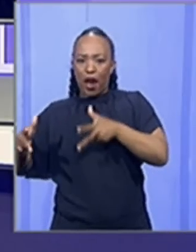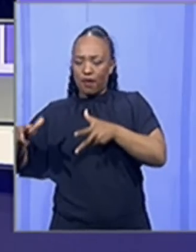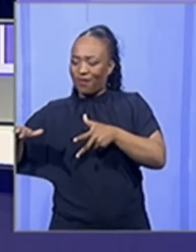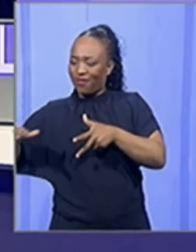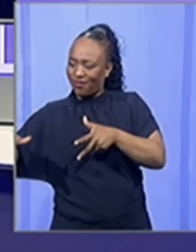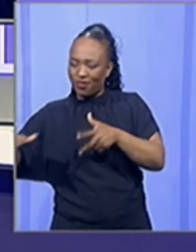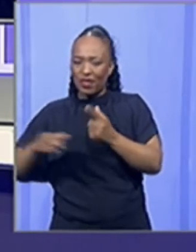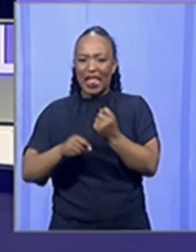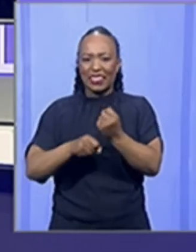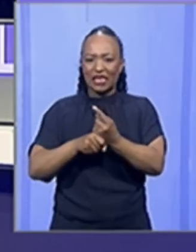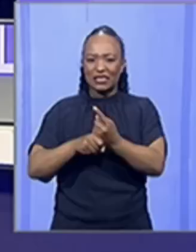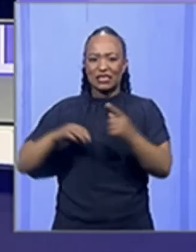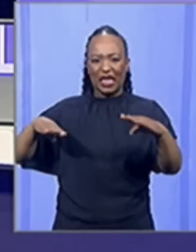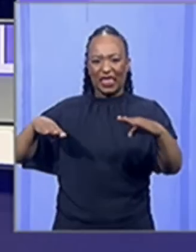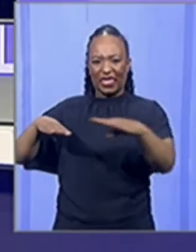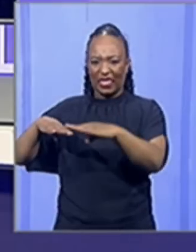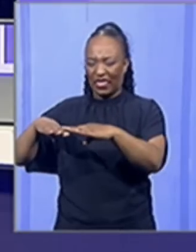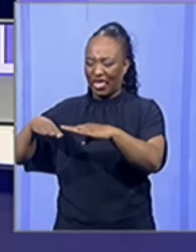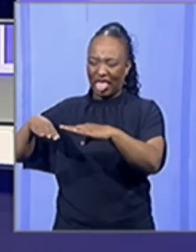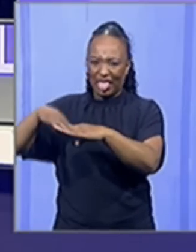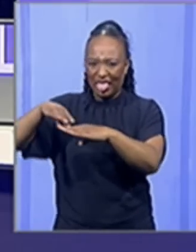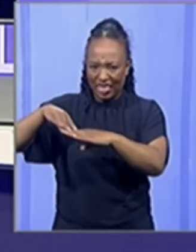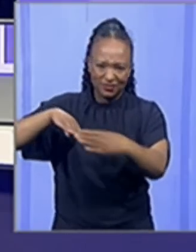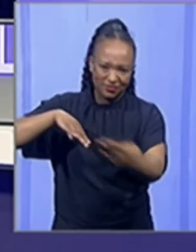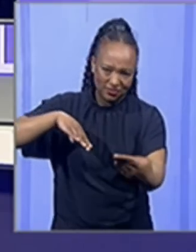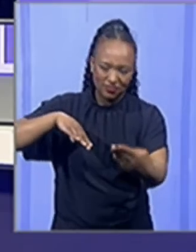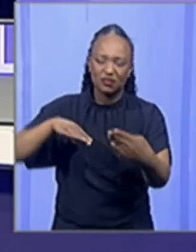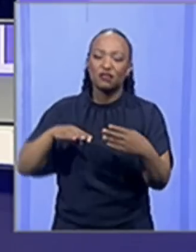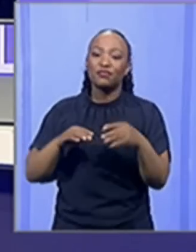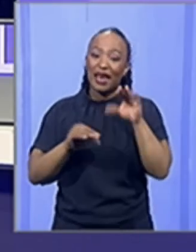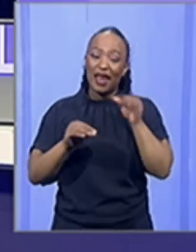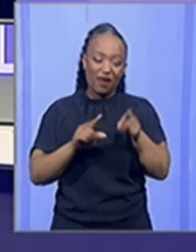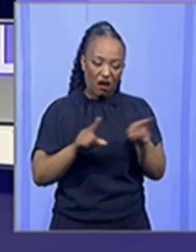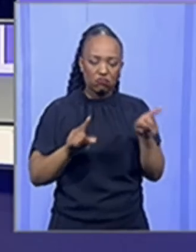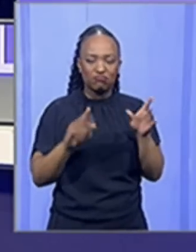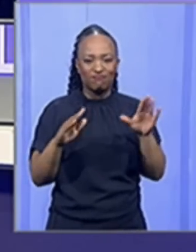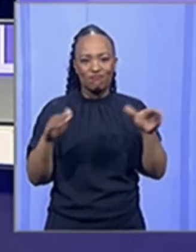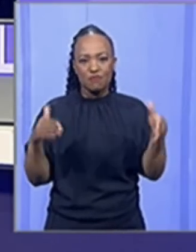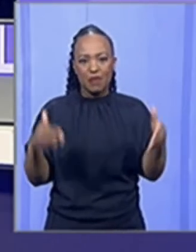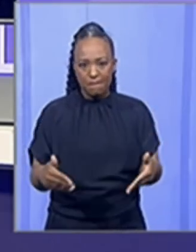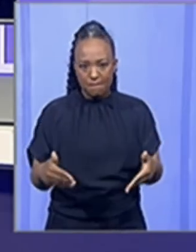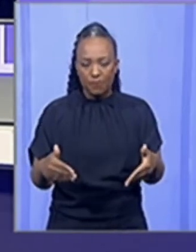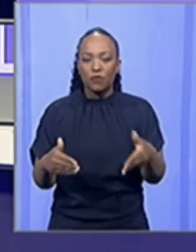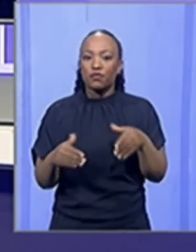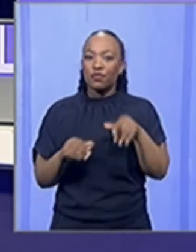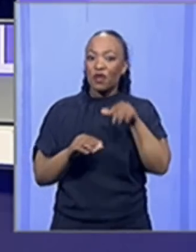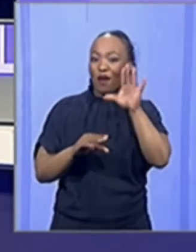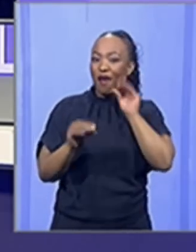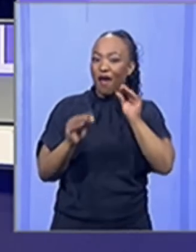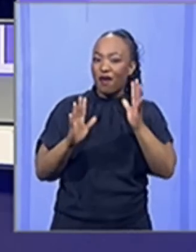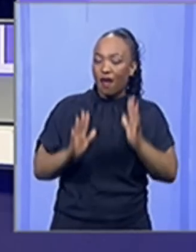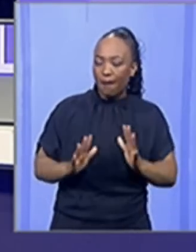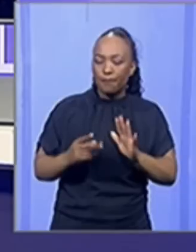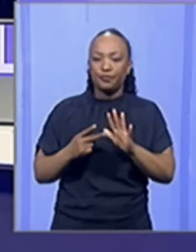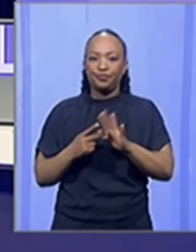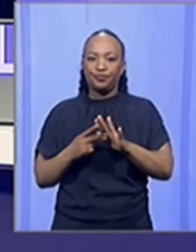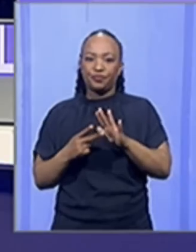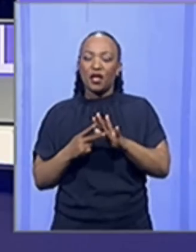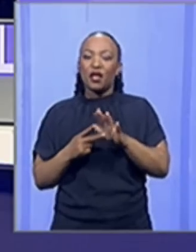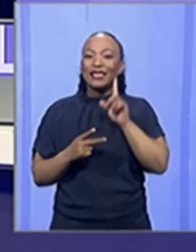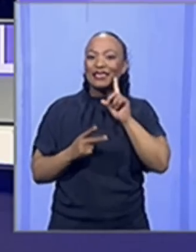porofense ya Mpumalanga ba tlhotse ba bolokilwe. Matshwititshwiti a akaretsang baagi, barutwana ba malapa le